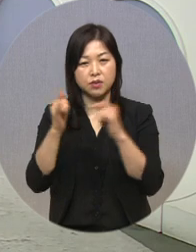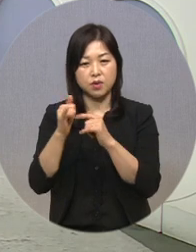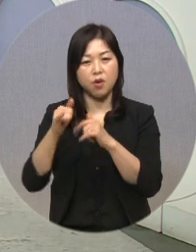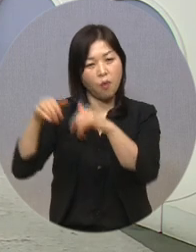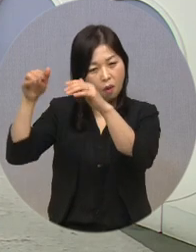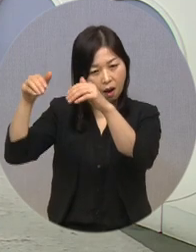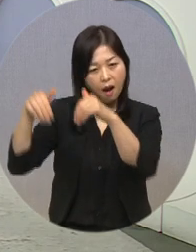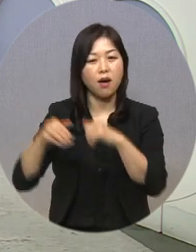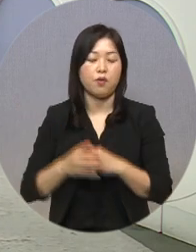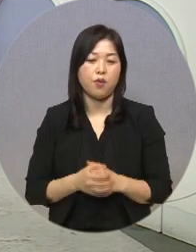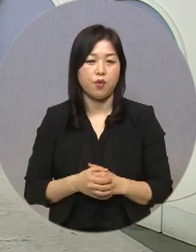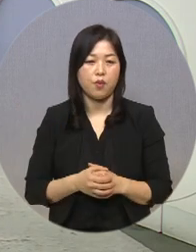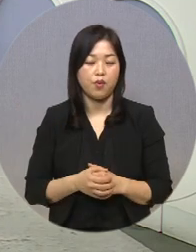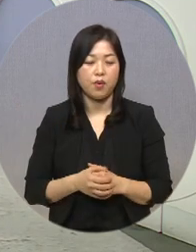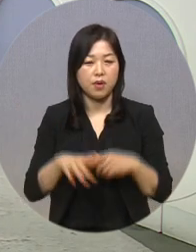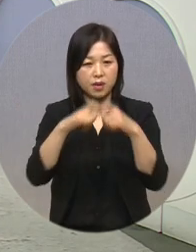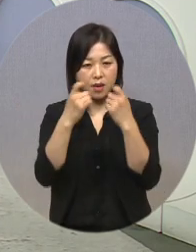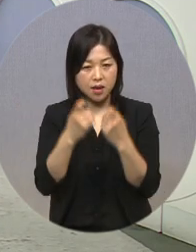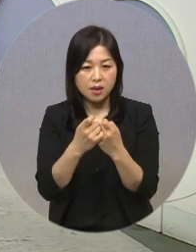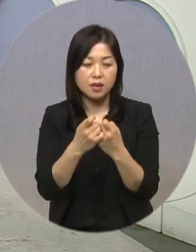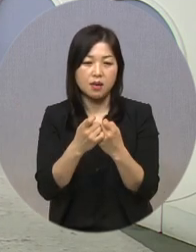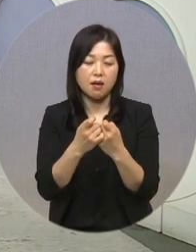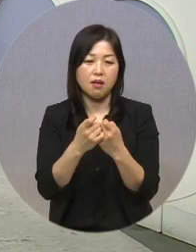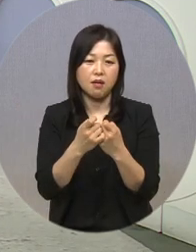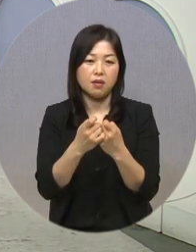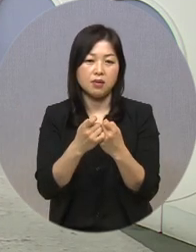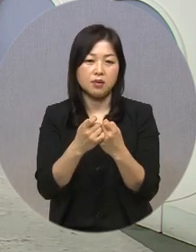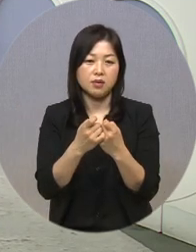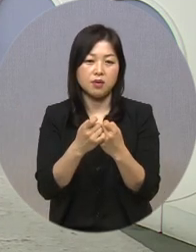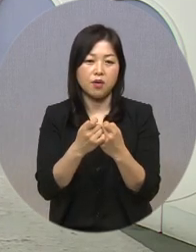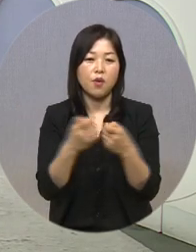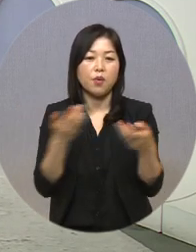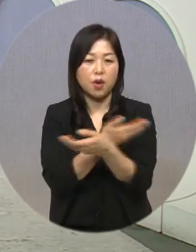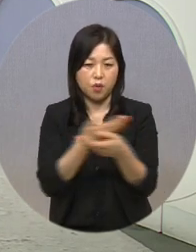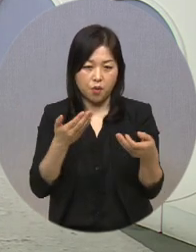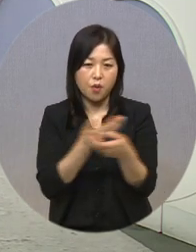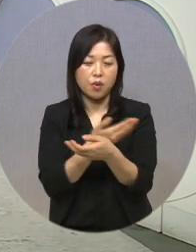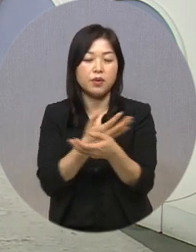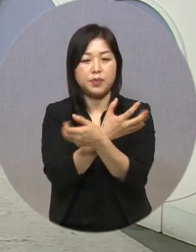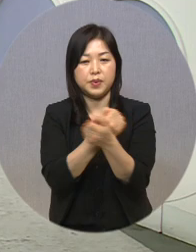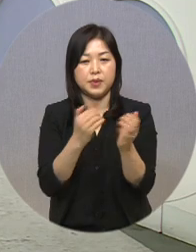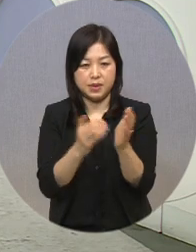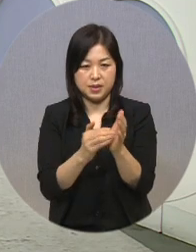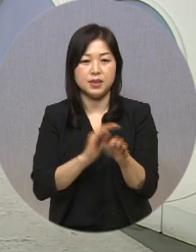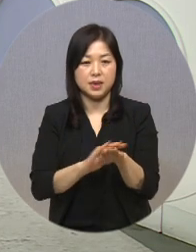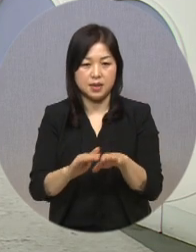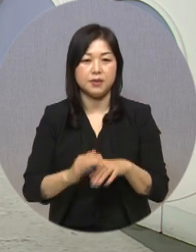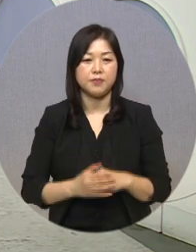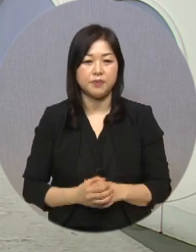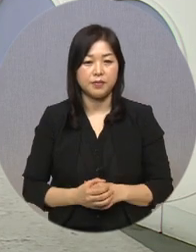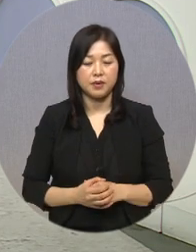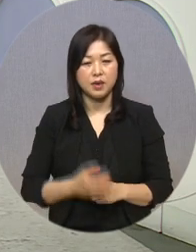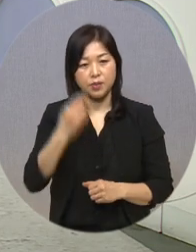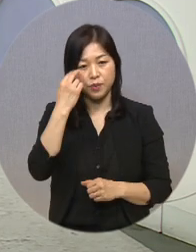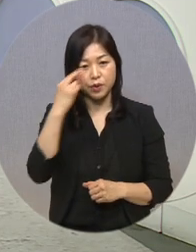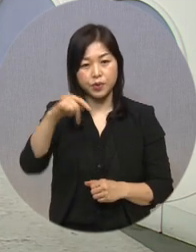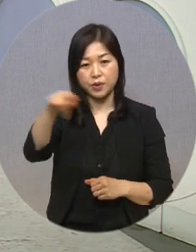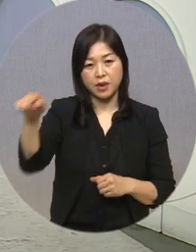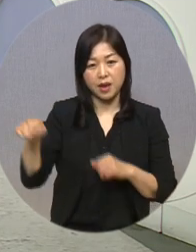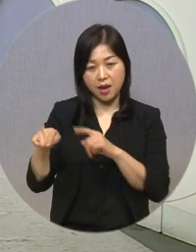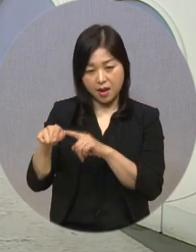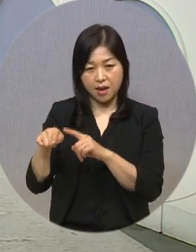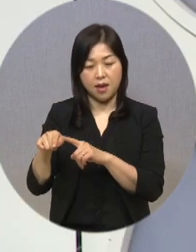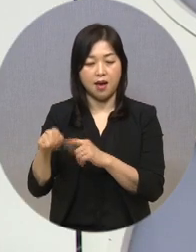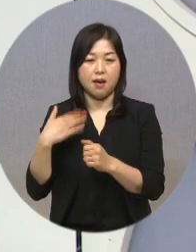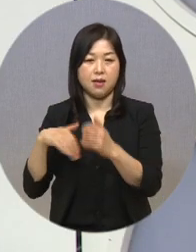사람들로 하라고 그러고 그래서 그걸해서 민간 외교를 했는데 잘 됐습니다. 미국 전 국내 동지들